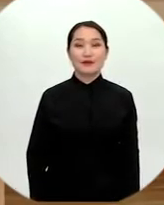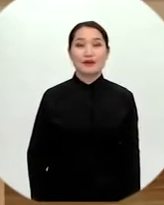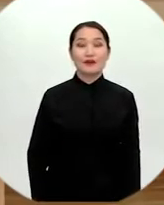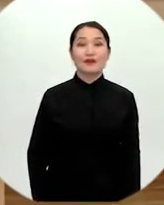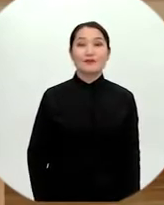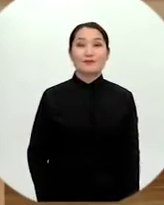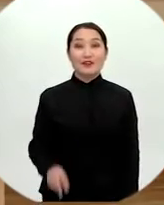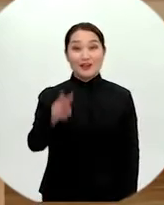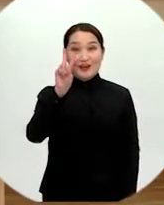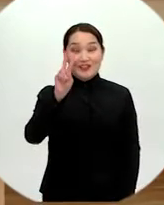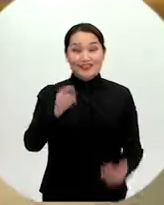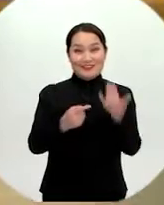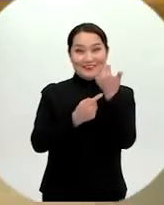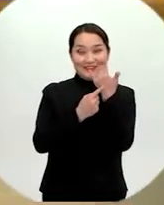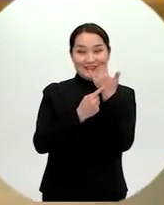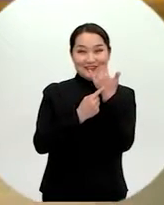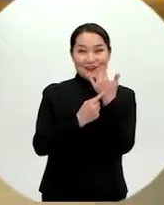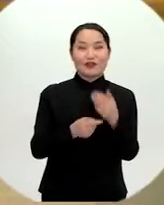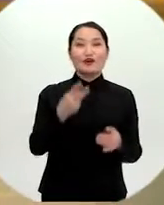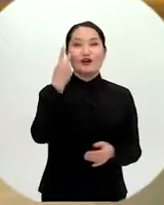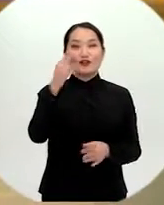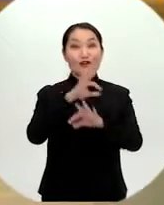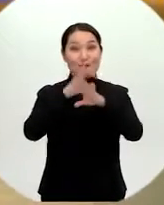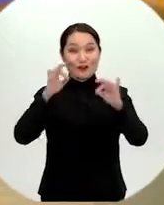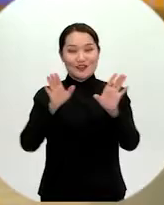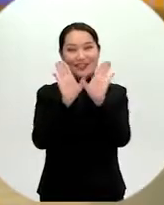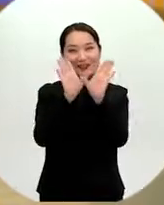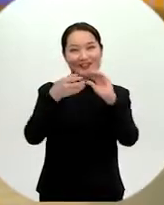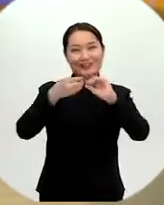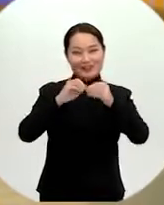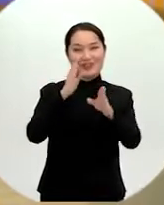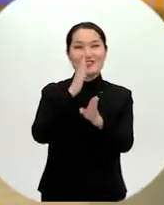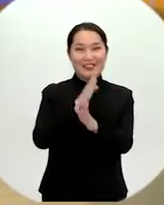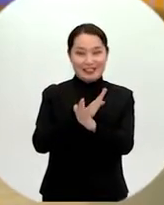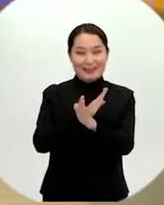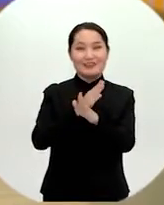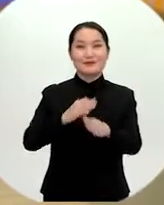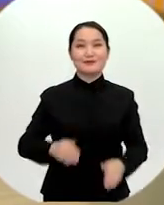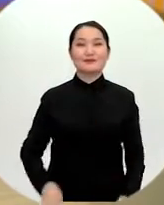цэцгэн дээр маань хоёр юм хэрвээ төрлийн ирээлэн маань гэрчсэн байна.